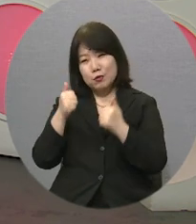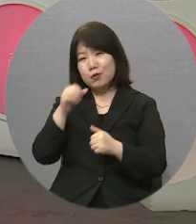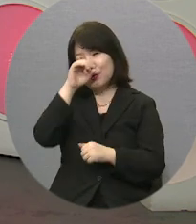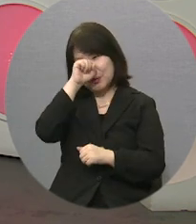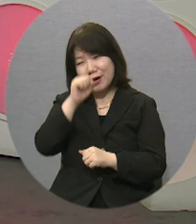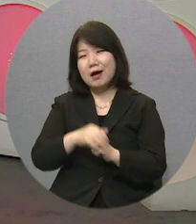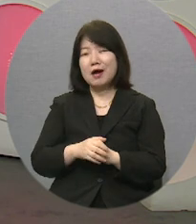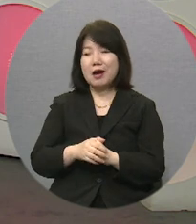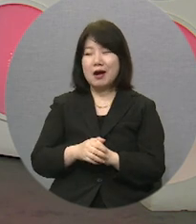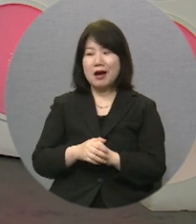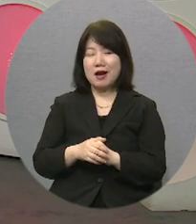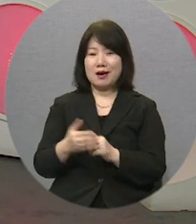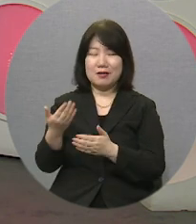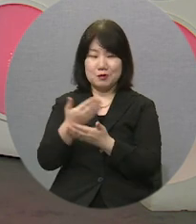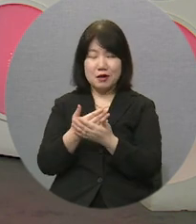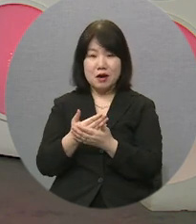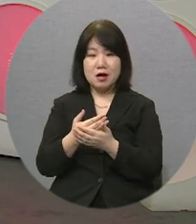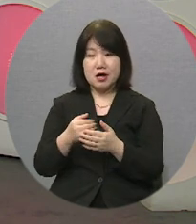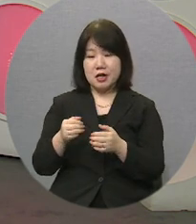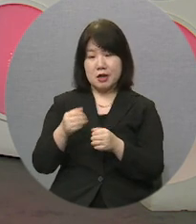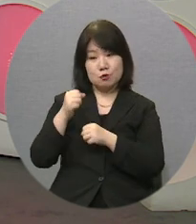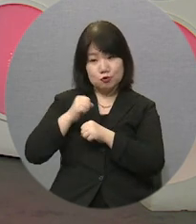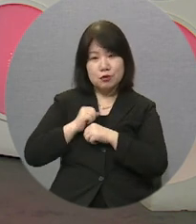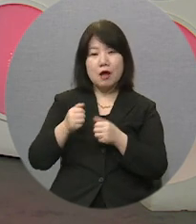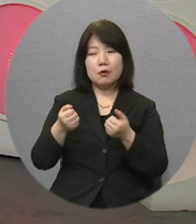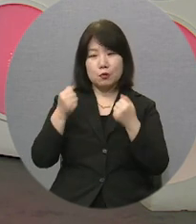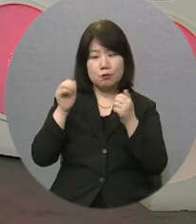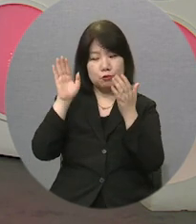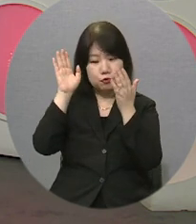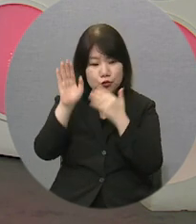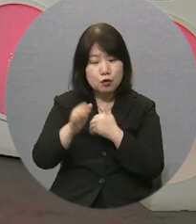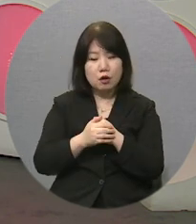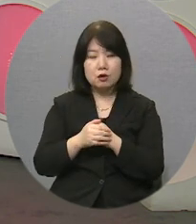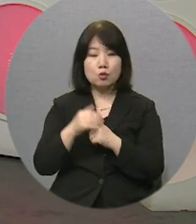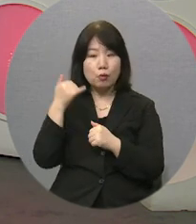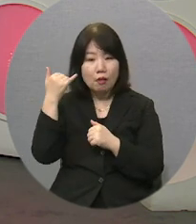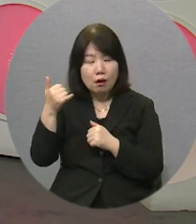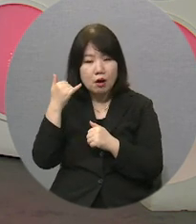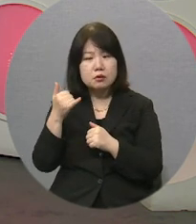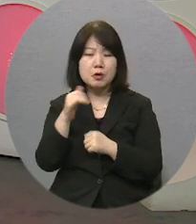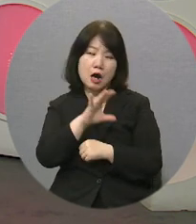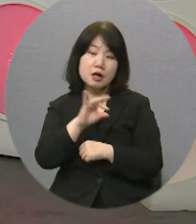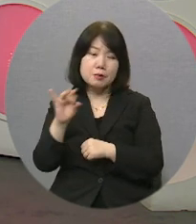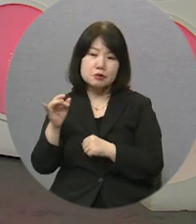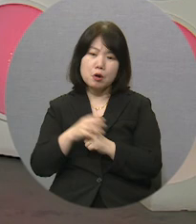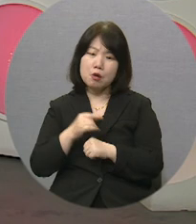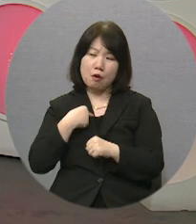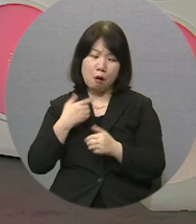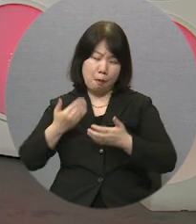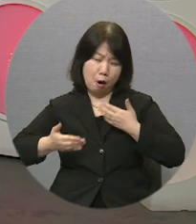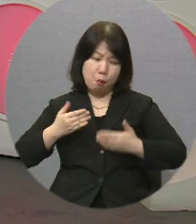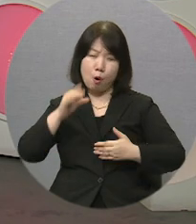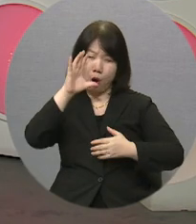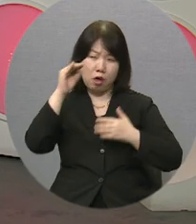저녁 후 아버지와 종종 연락을 했지만 학교를 다니며 아르바이트를 하느라